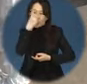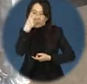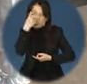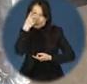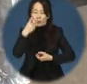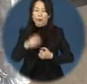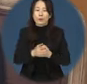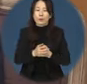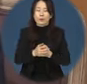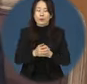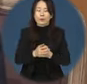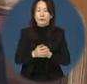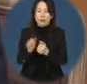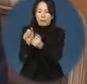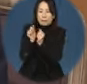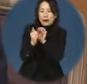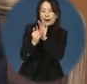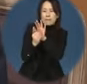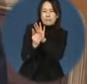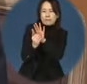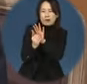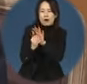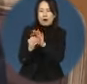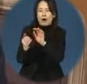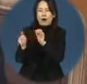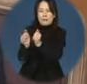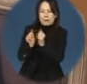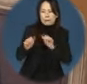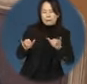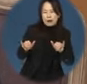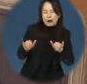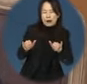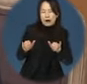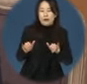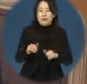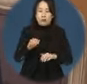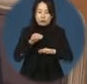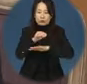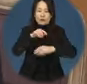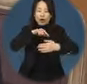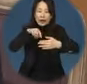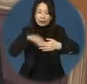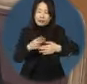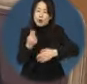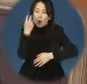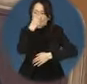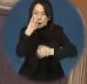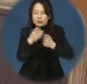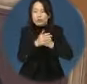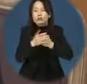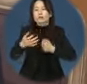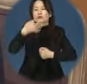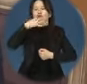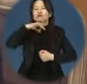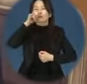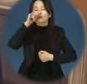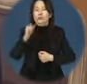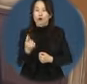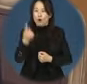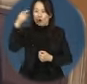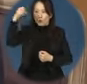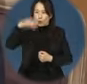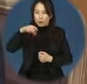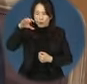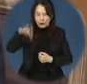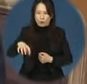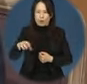일해야 할 수도 있는데 그걸 드라이브 스스로 차를 이용해서 하다 보니까 굉장히 효율적인 e 제 1 들면 고양시에서 처음 하고